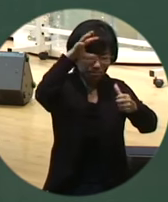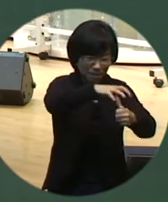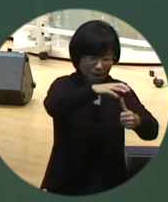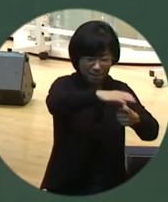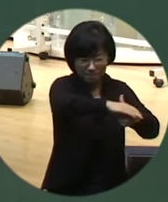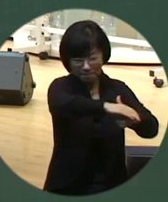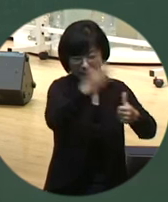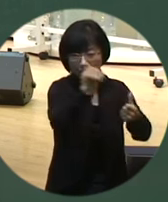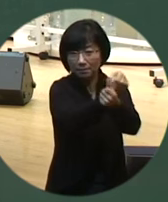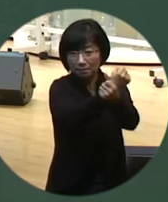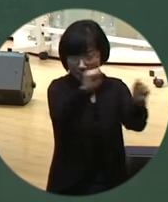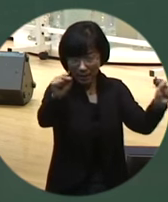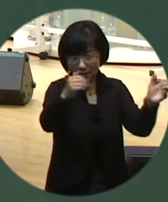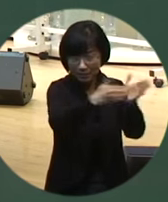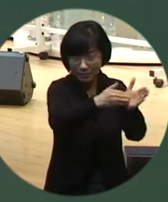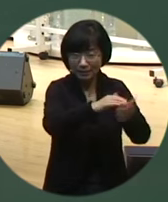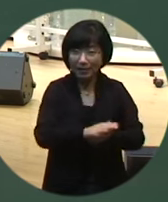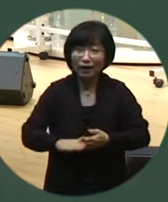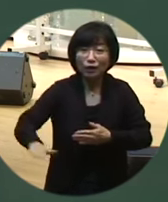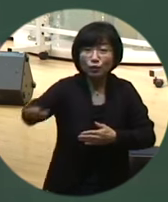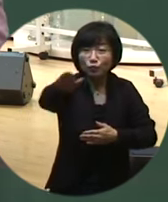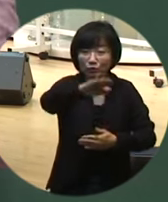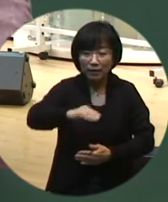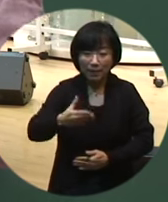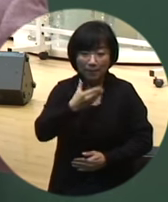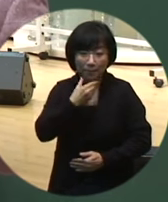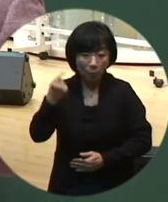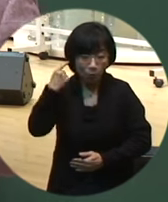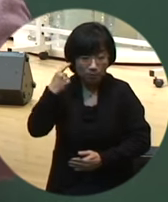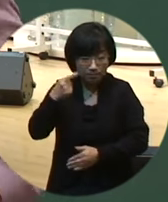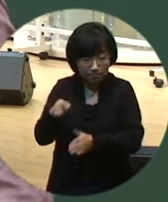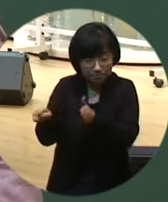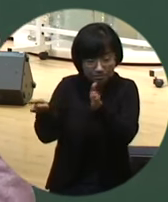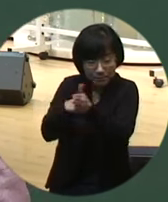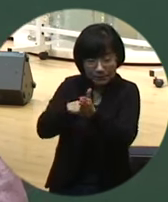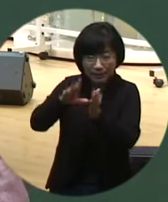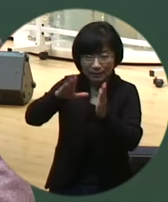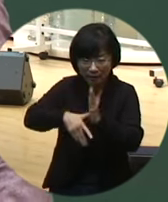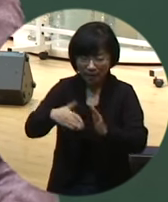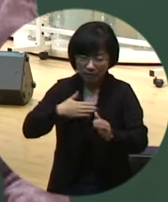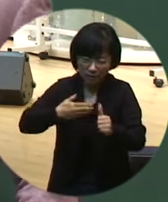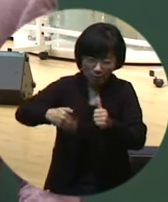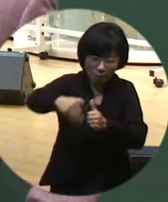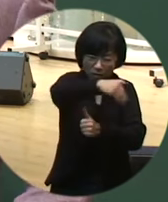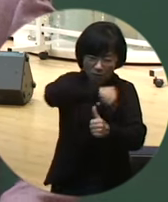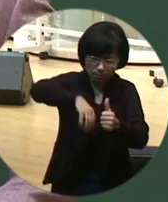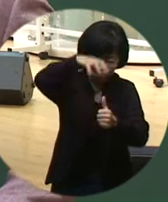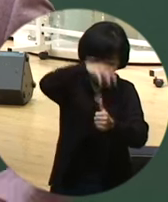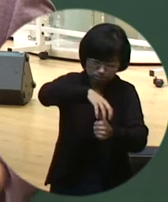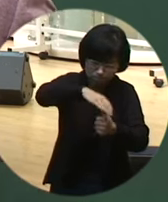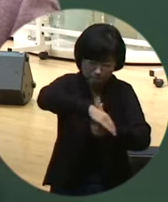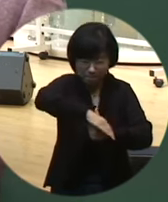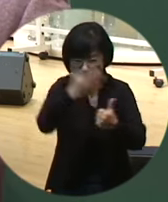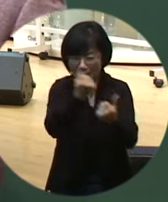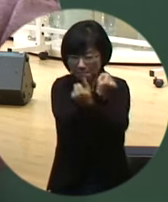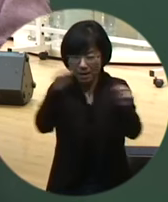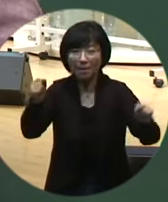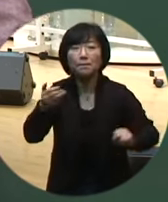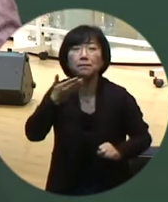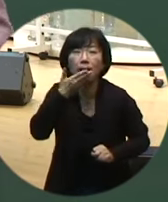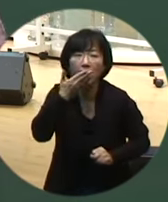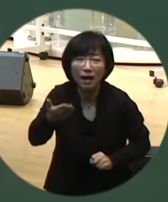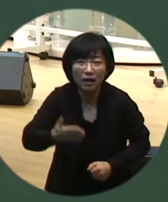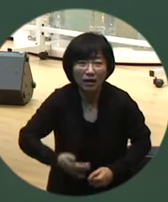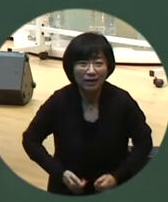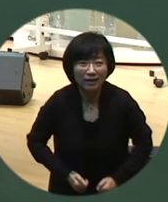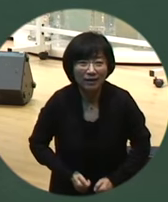여러분은 모든 환경으로부터 출을 해요. The moment you and I hold on to this gospel, you and I will come out and exit from all of our environments and